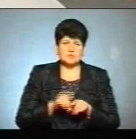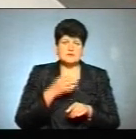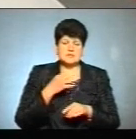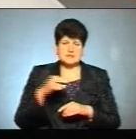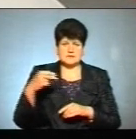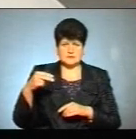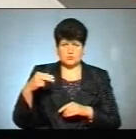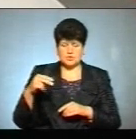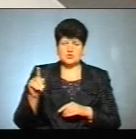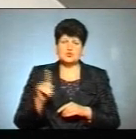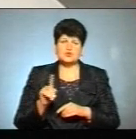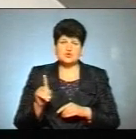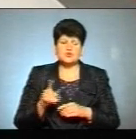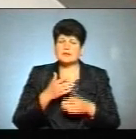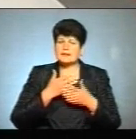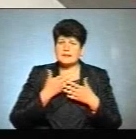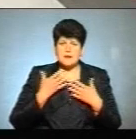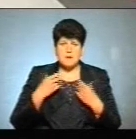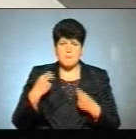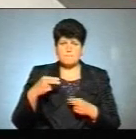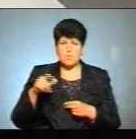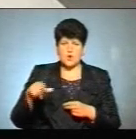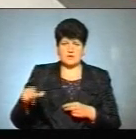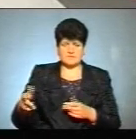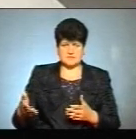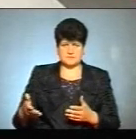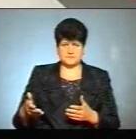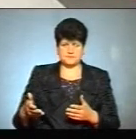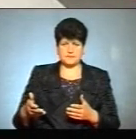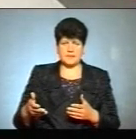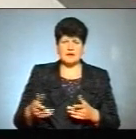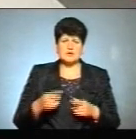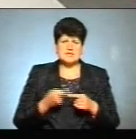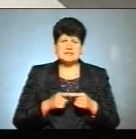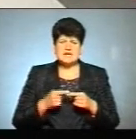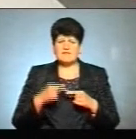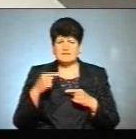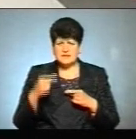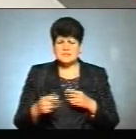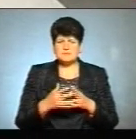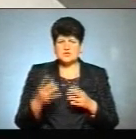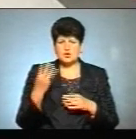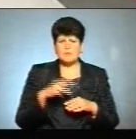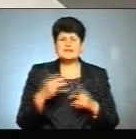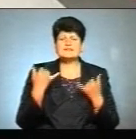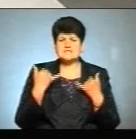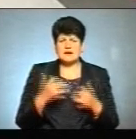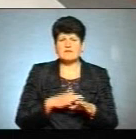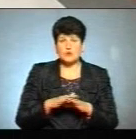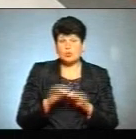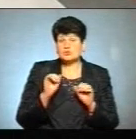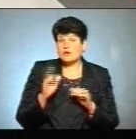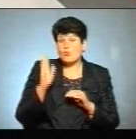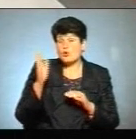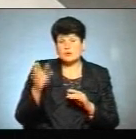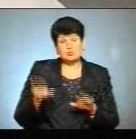Запоріжжя, що немає продавців. І оці от відстані більше 3 метрів, вони зараз однозначно дотримуються. Потім, можливо, буде